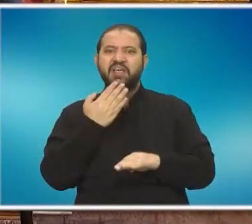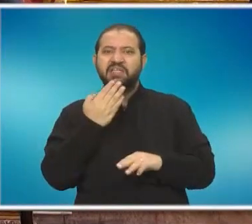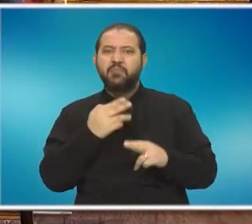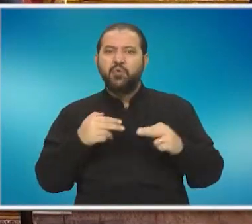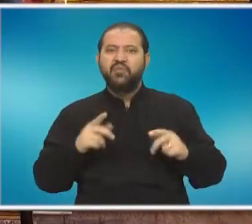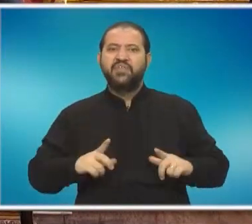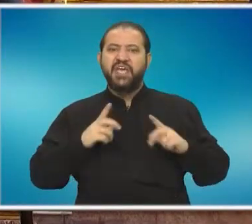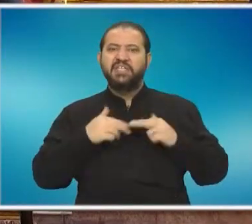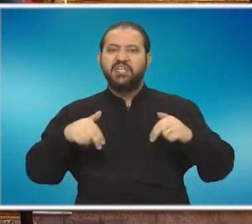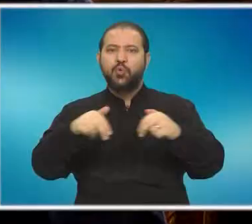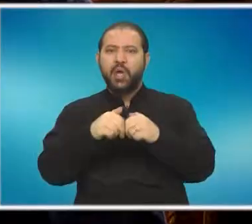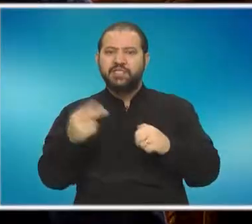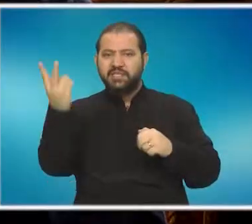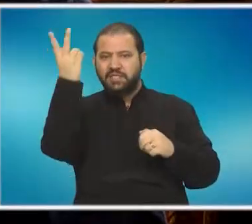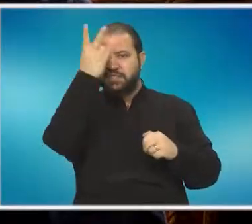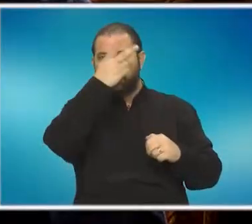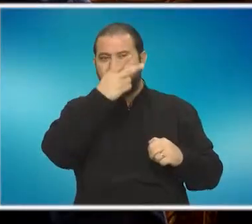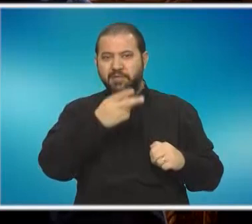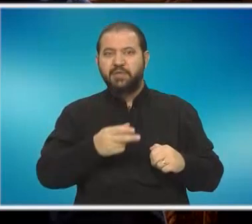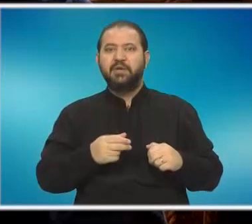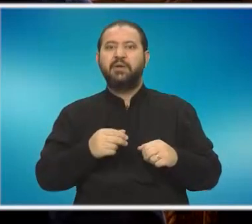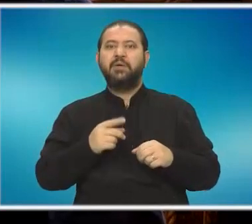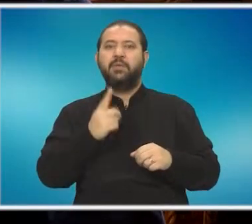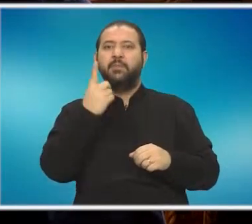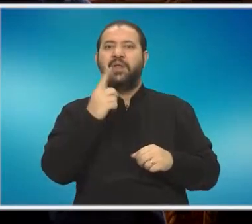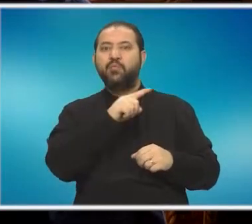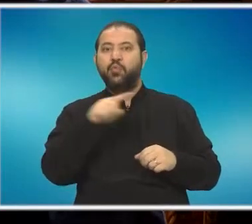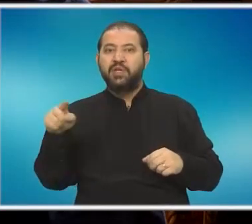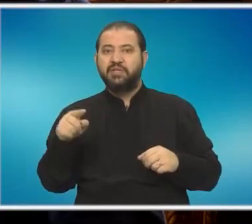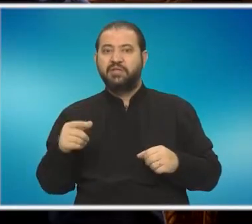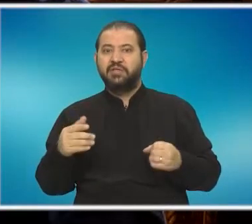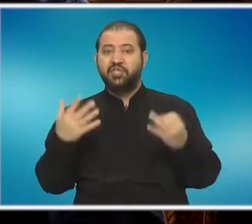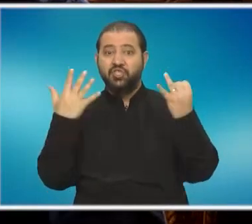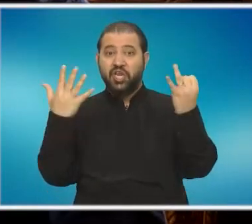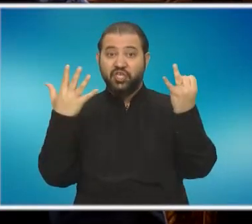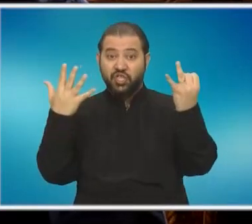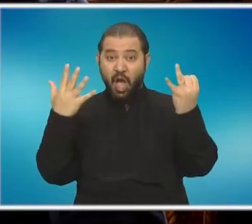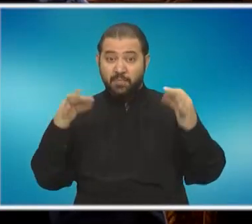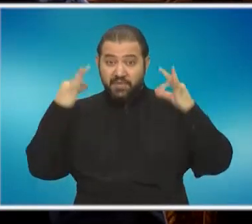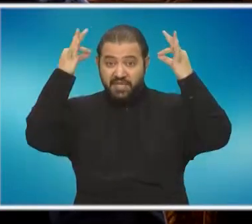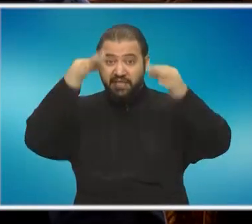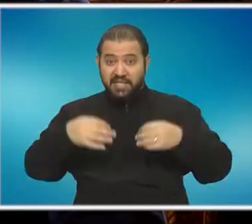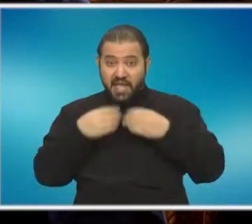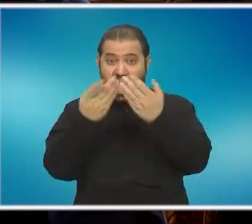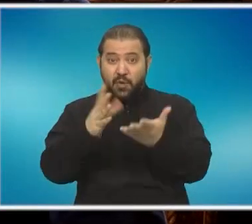Adică să înțelegem în primul rând cele 7 daruri ale Duhului Sfânt.